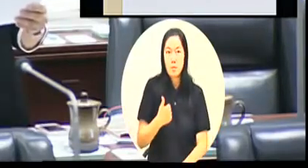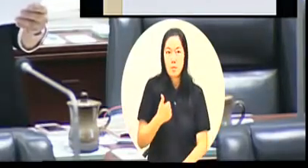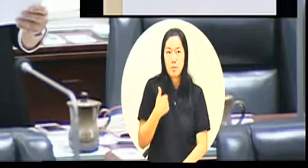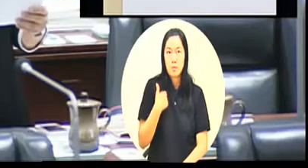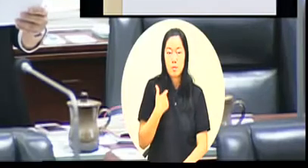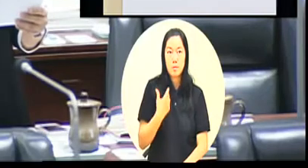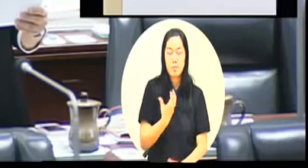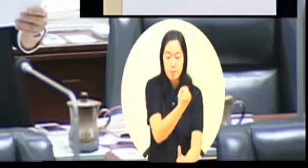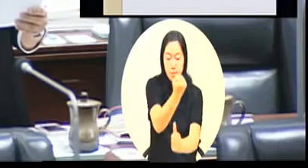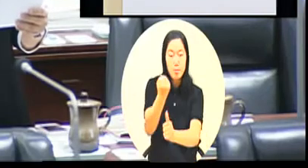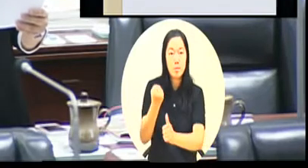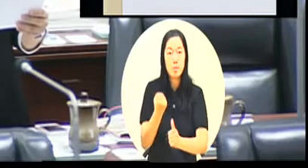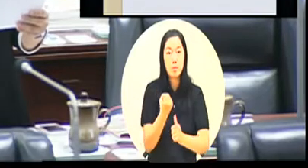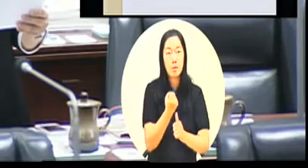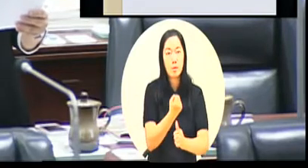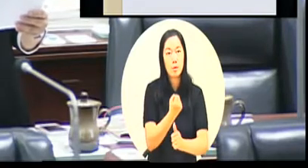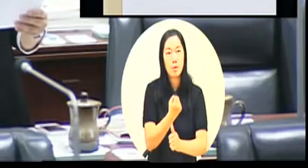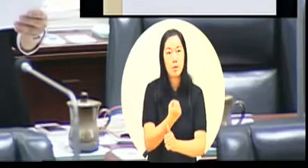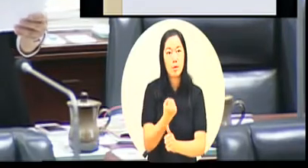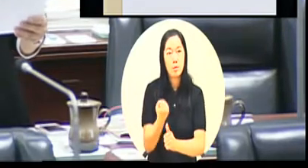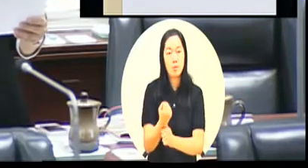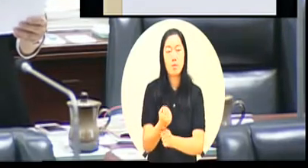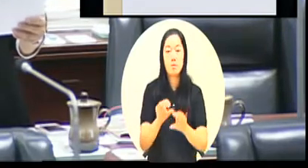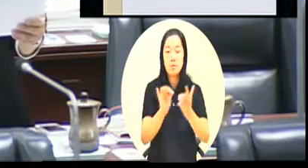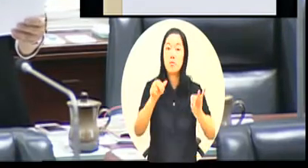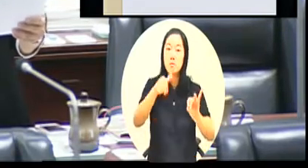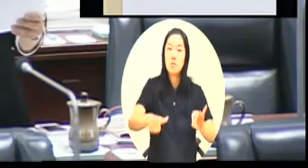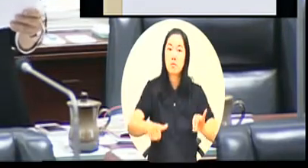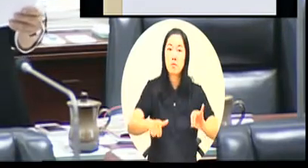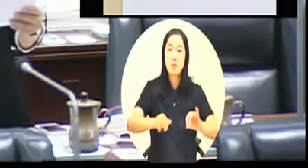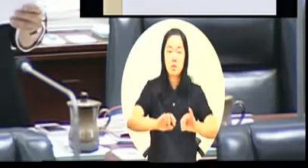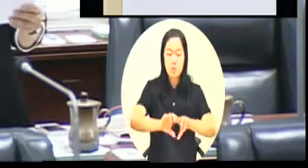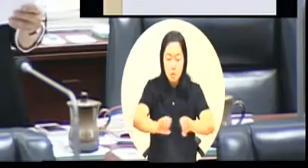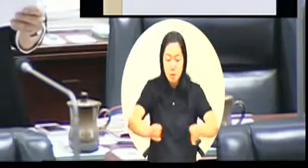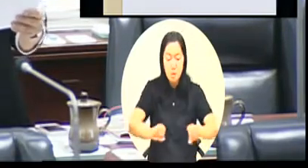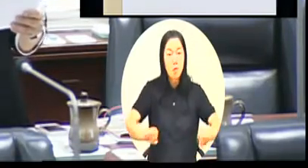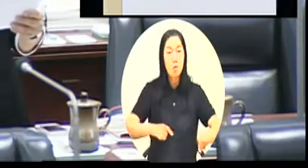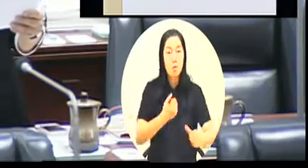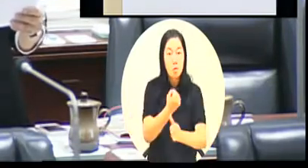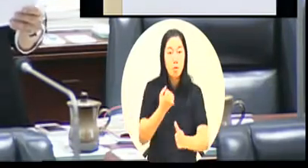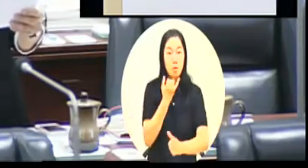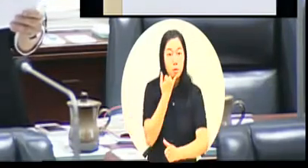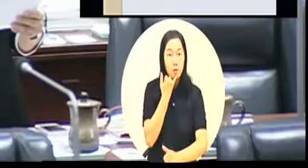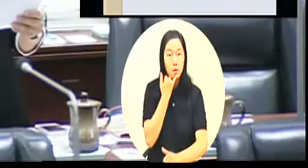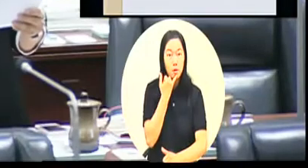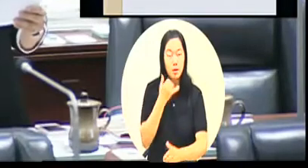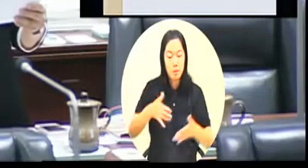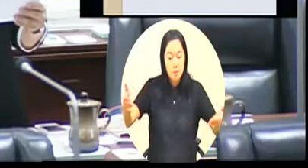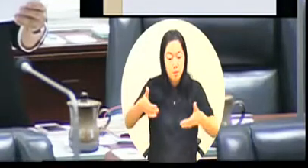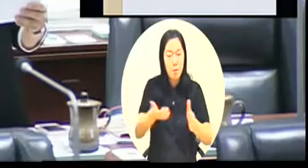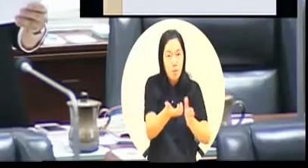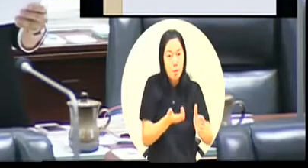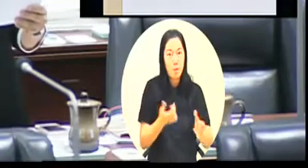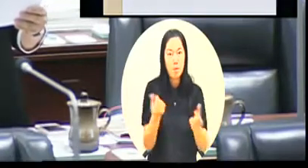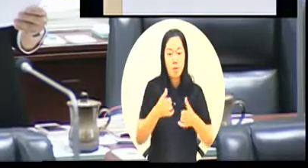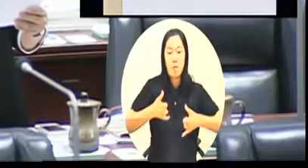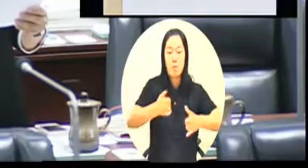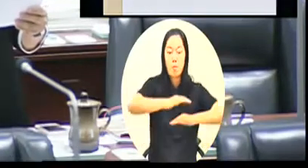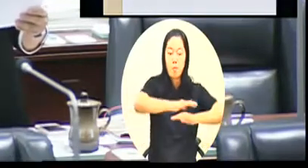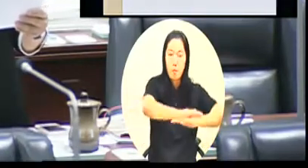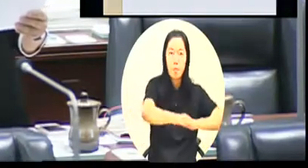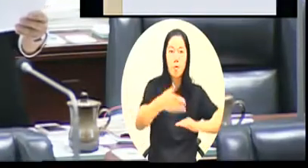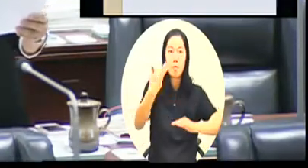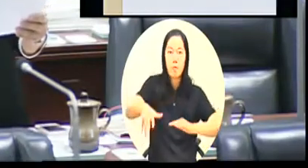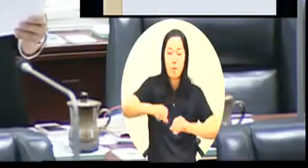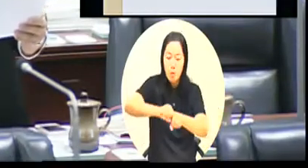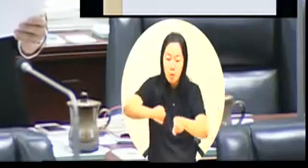握我们这个地下管线的状况，而且在挖掘之前，不管是铺路，不管是接水管，